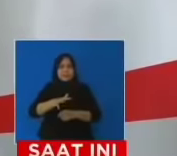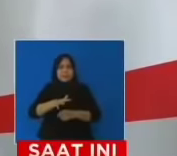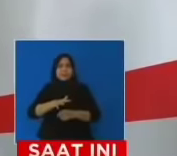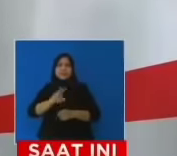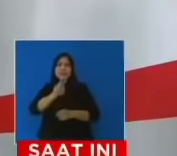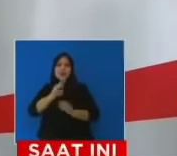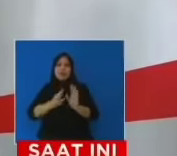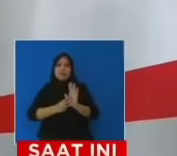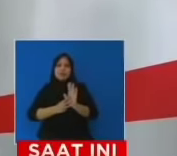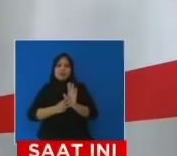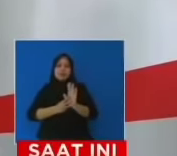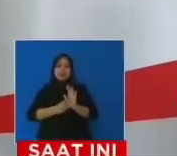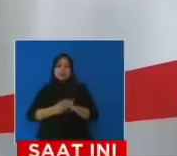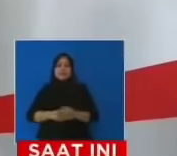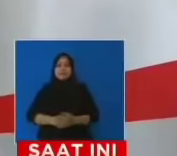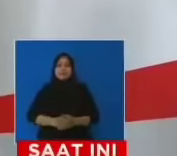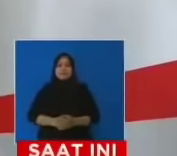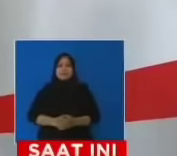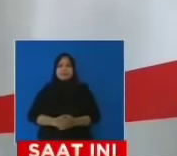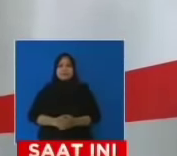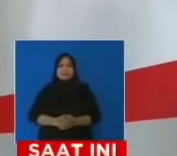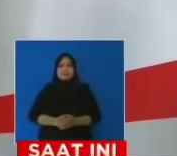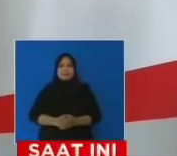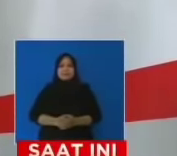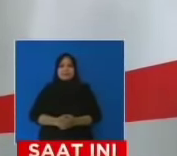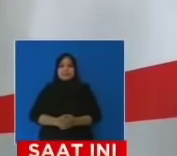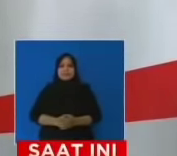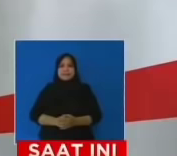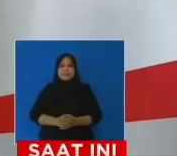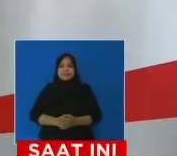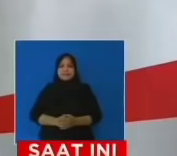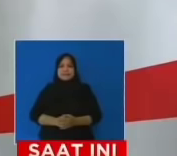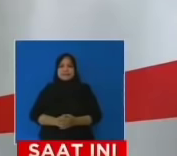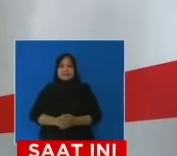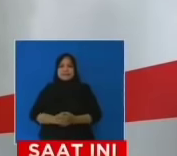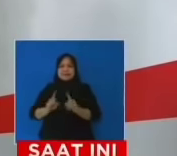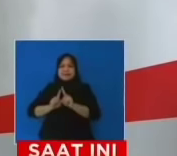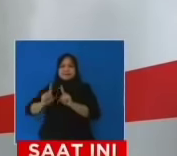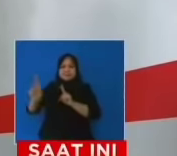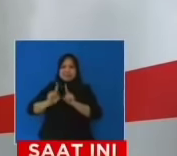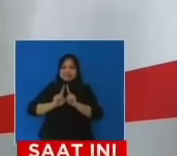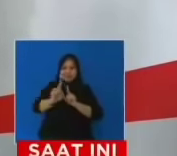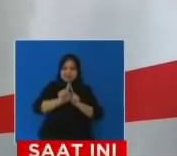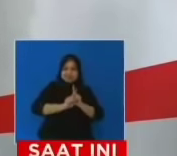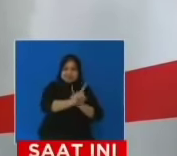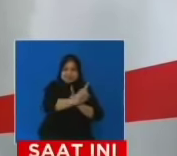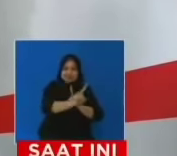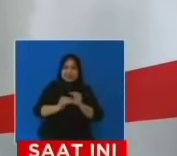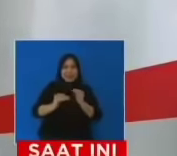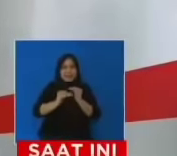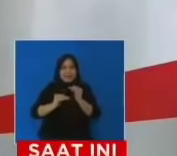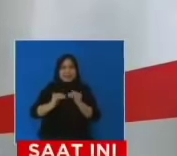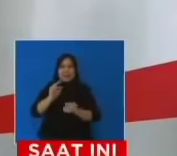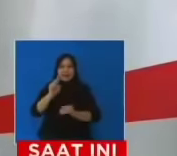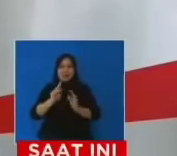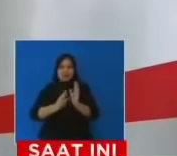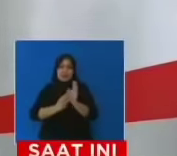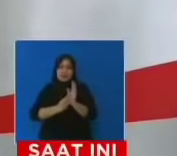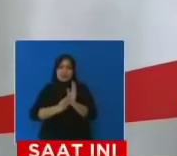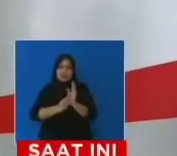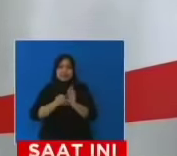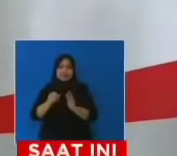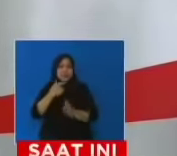meter. Jaga jarak fisik, setidak-tidaknya 2 meter. Ini menjadi